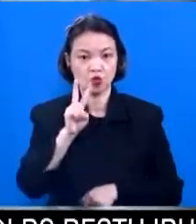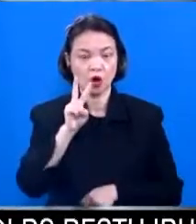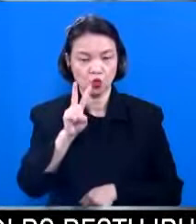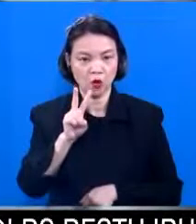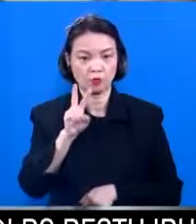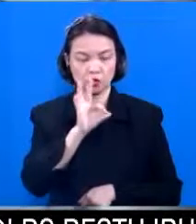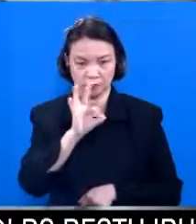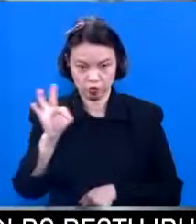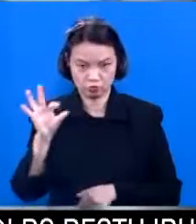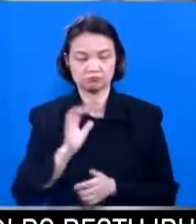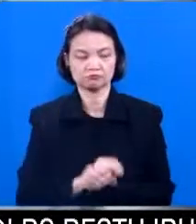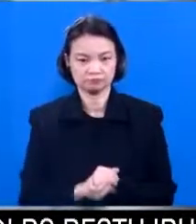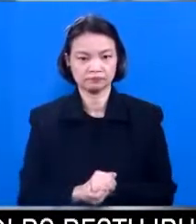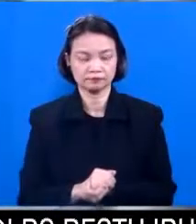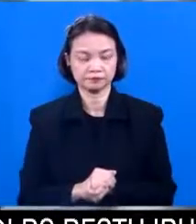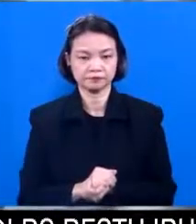liter.